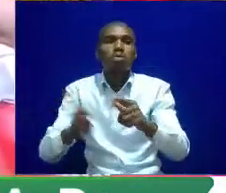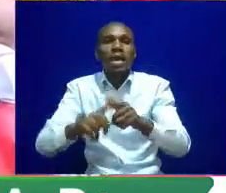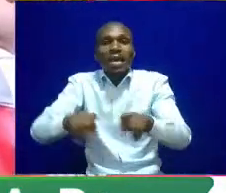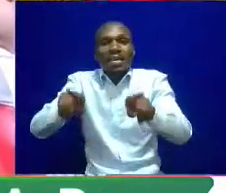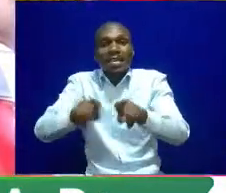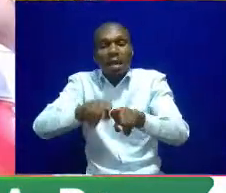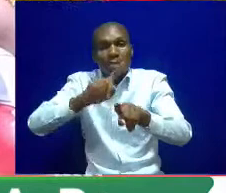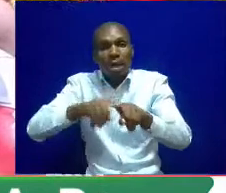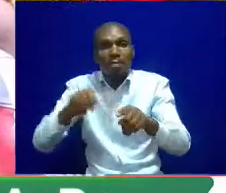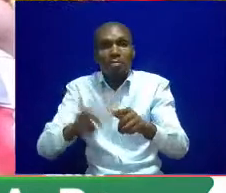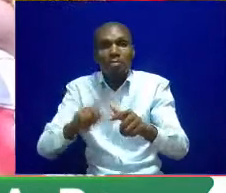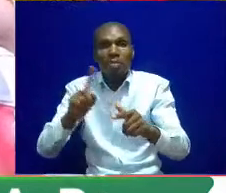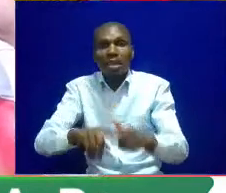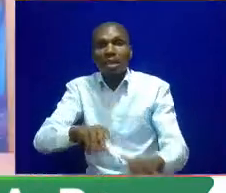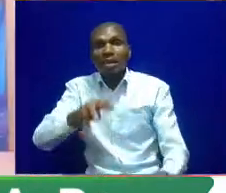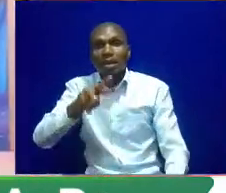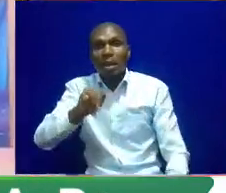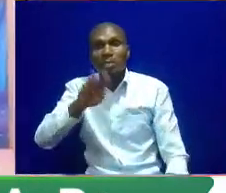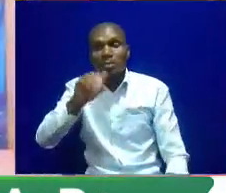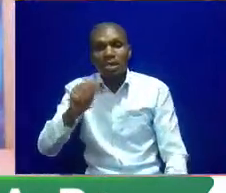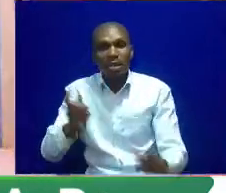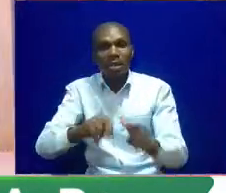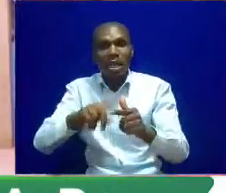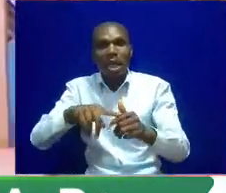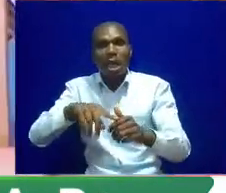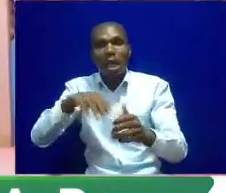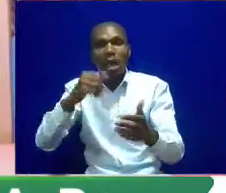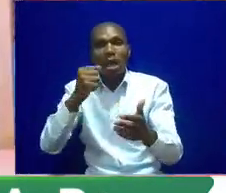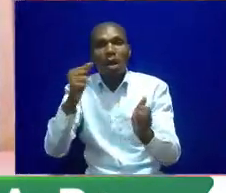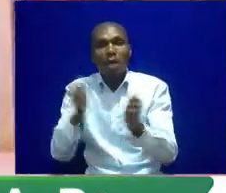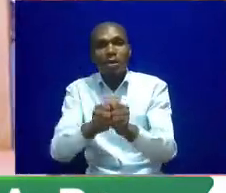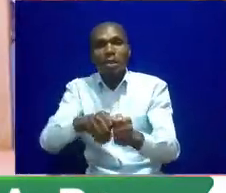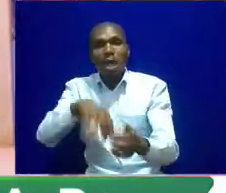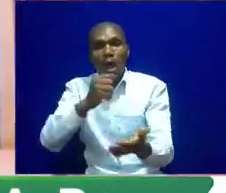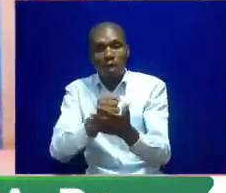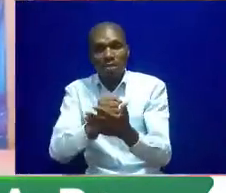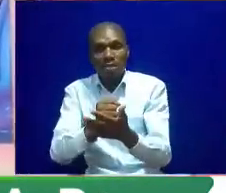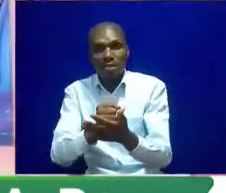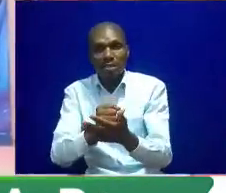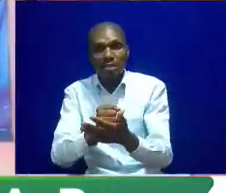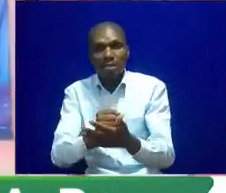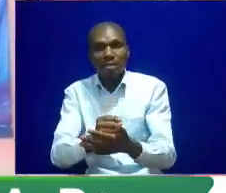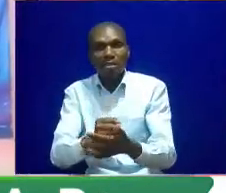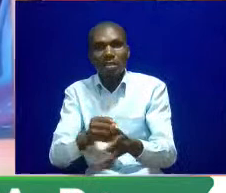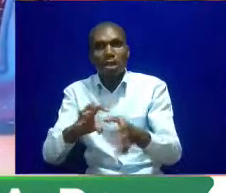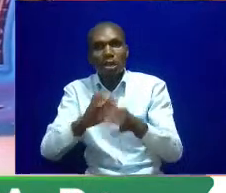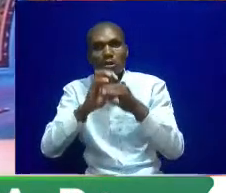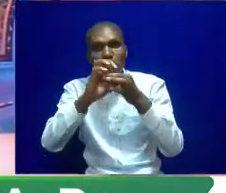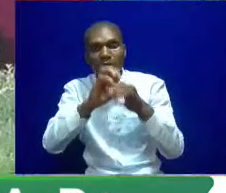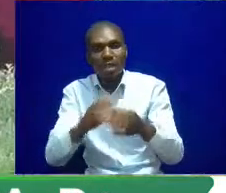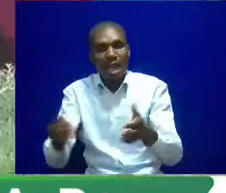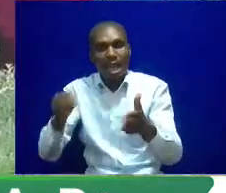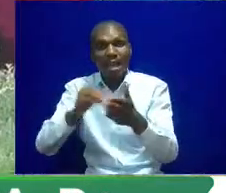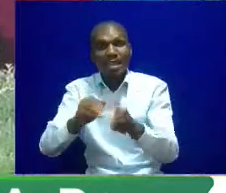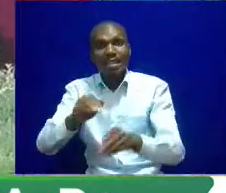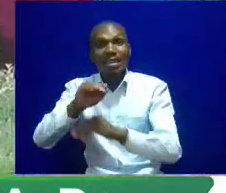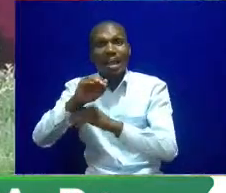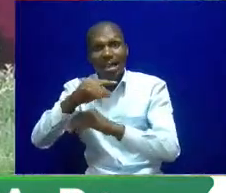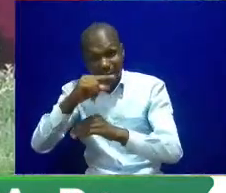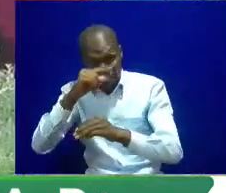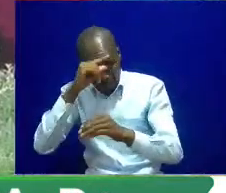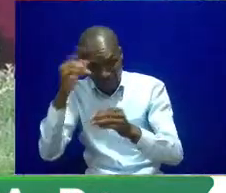kecho nigo omwa MCA wenseme yoko buaterana na obisi yomo bunge aene kianga. Mbachiko buaterana ase wa igoba saba